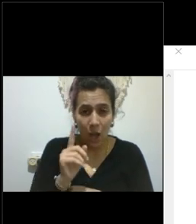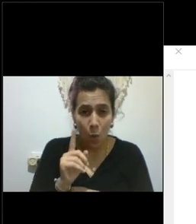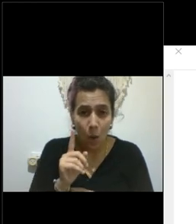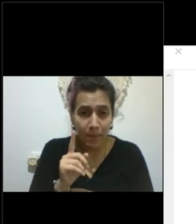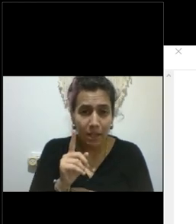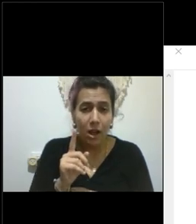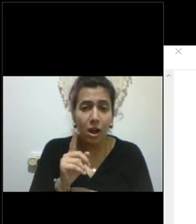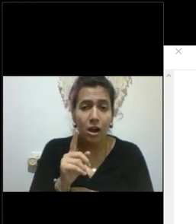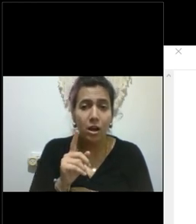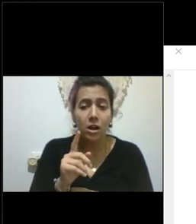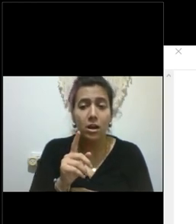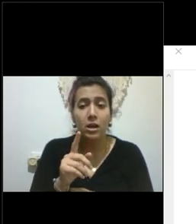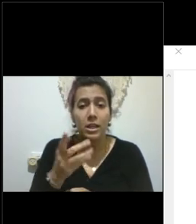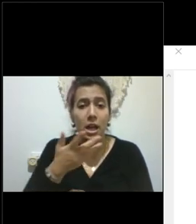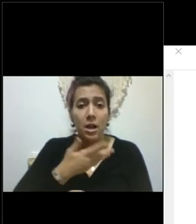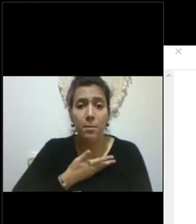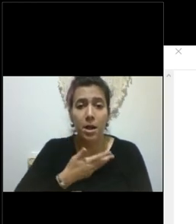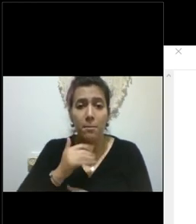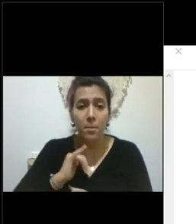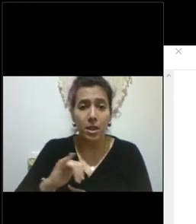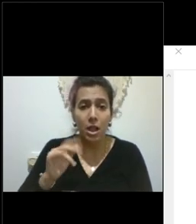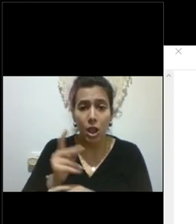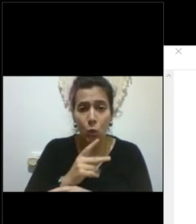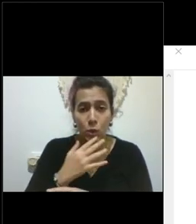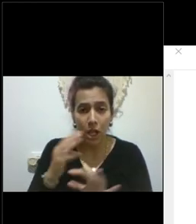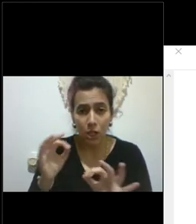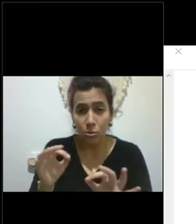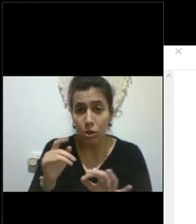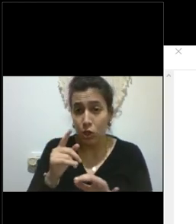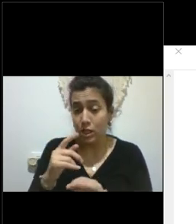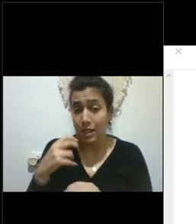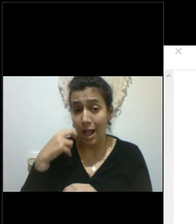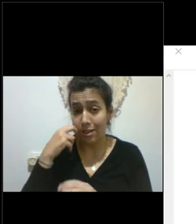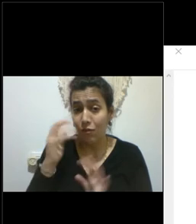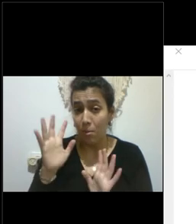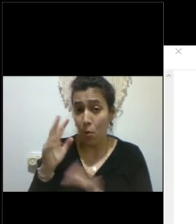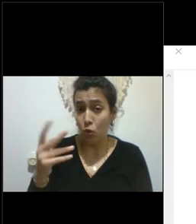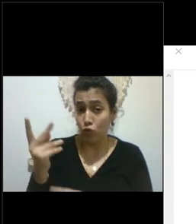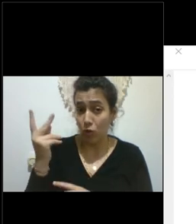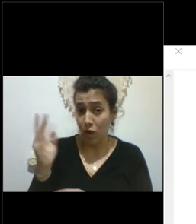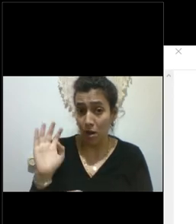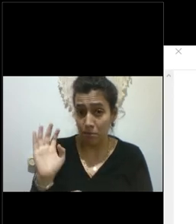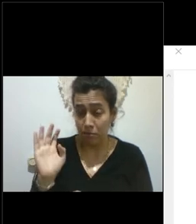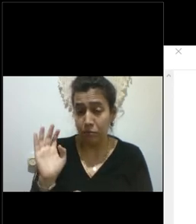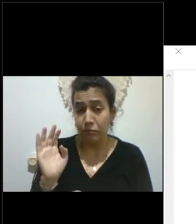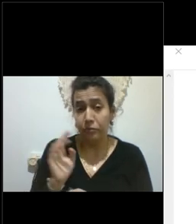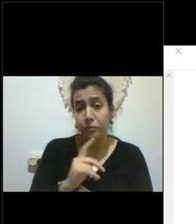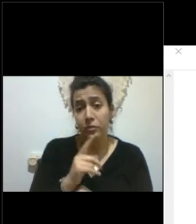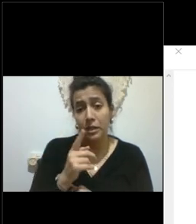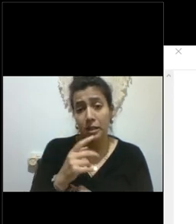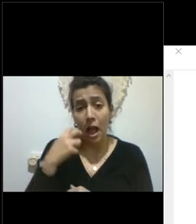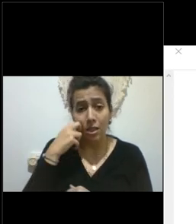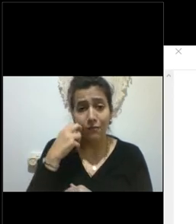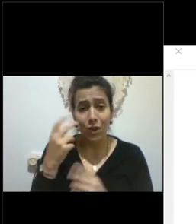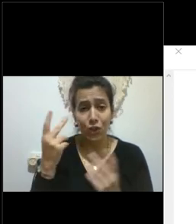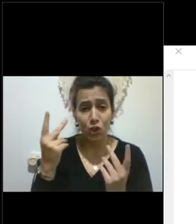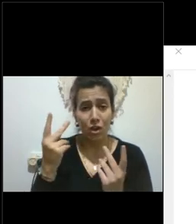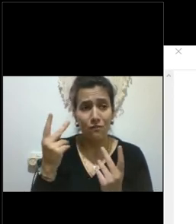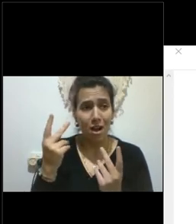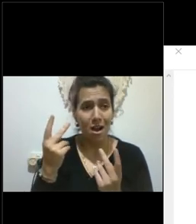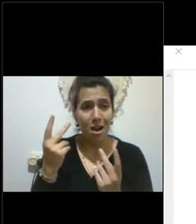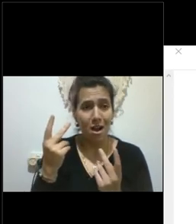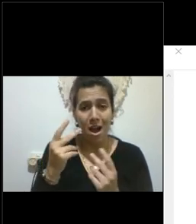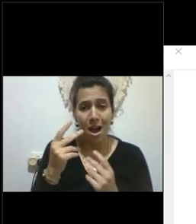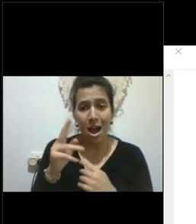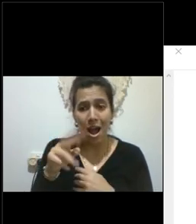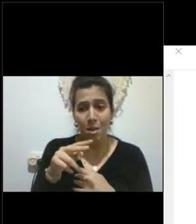הקורס הרשמי שלנו, שזו הטבה מאוד שווה. היא הטבה ששווה